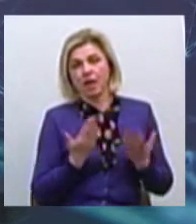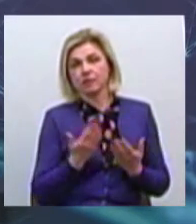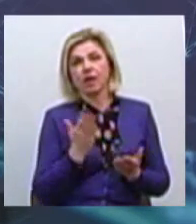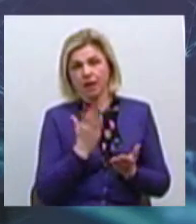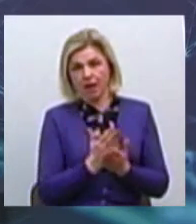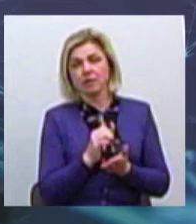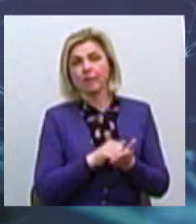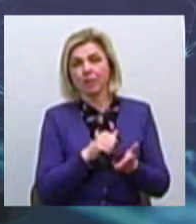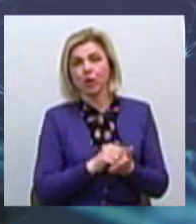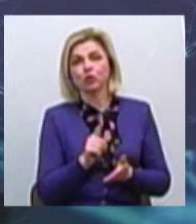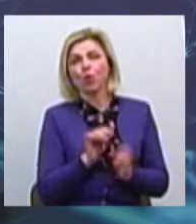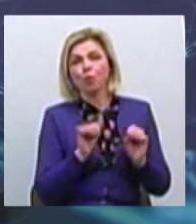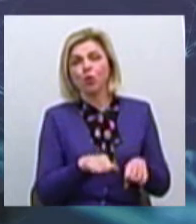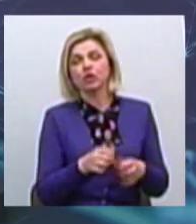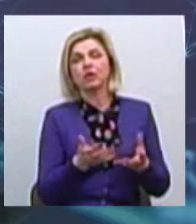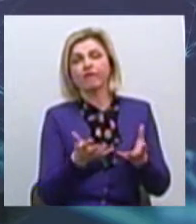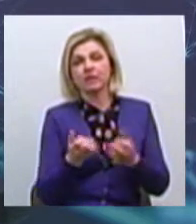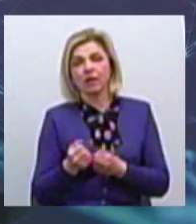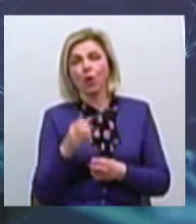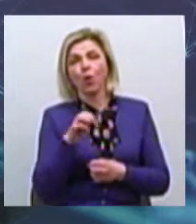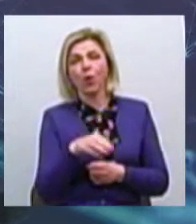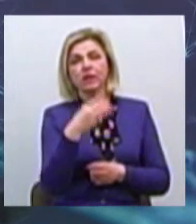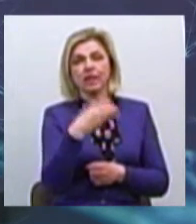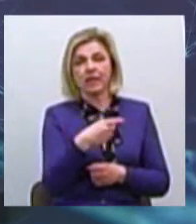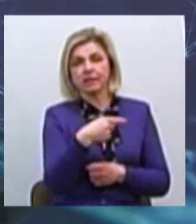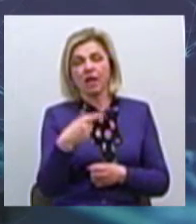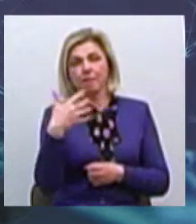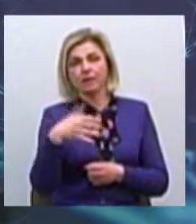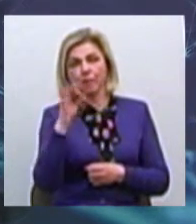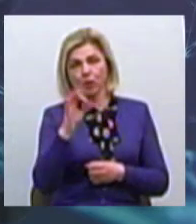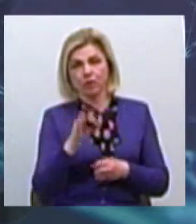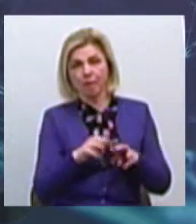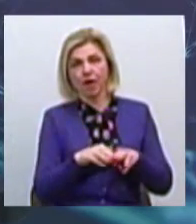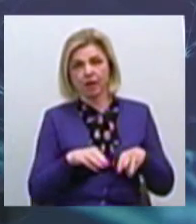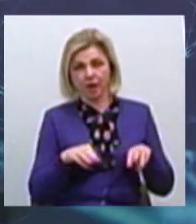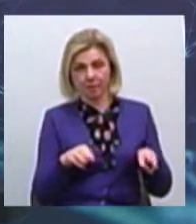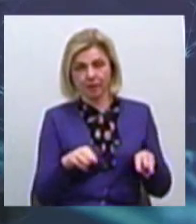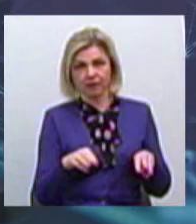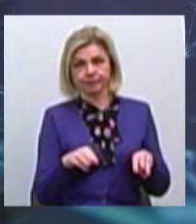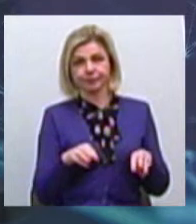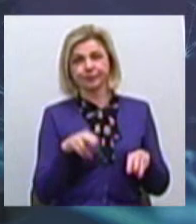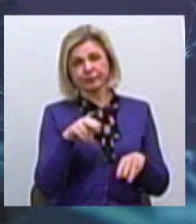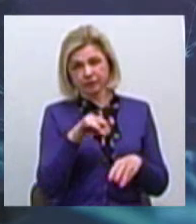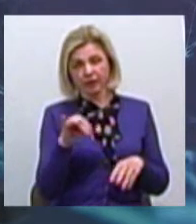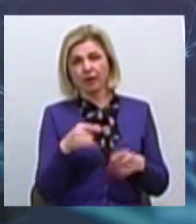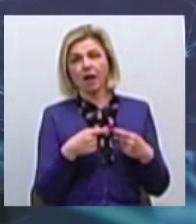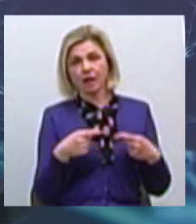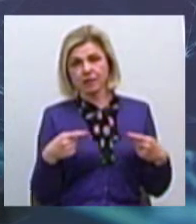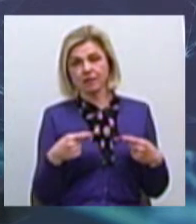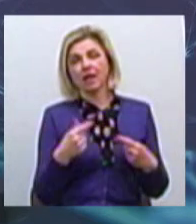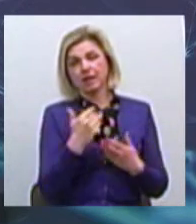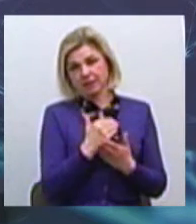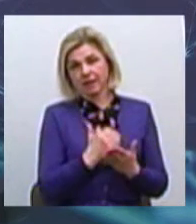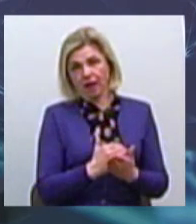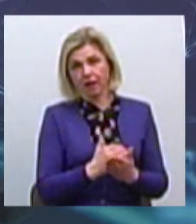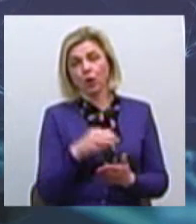тому, что он может взять, я думаю, от 30 до 50% парламента при разных сценариях,